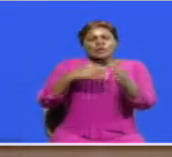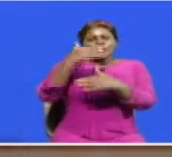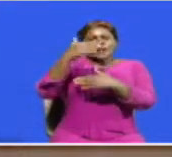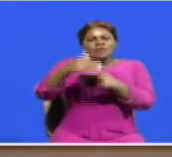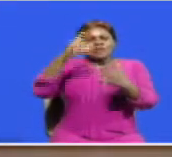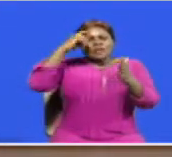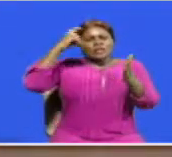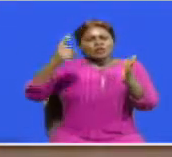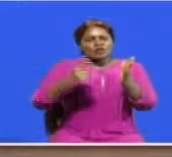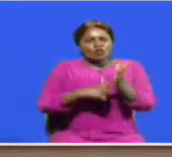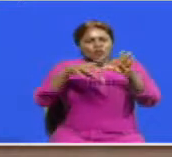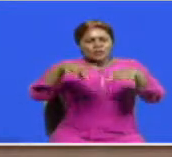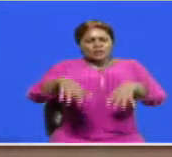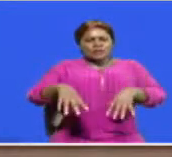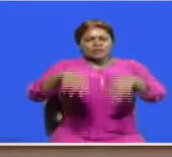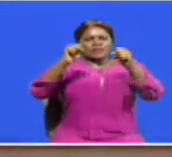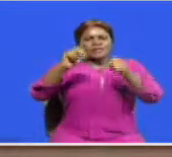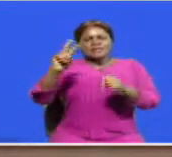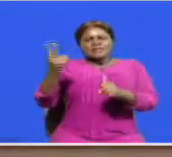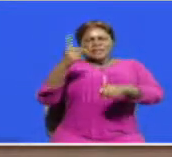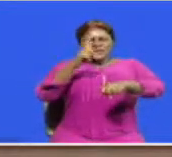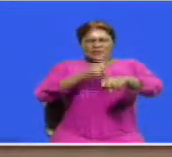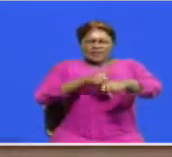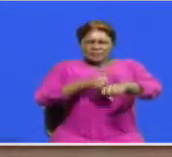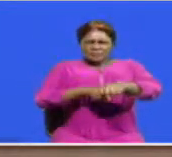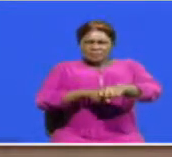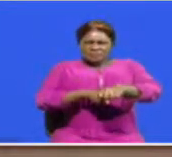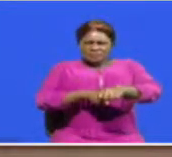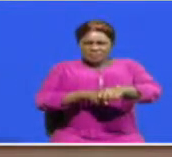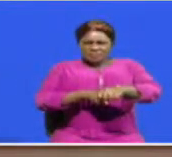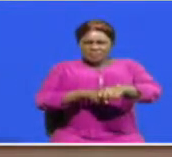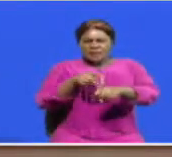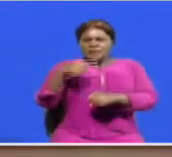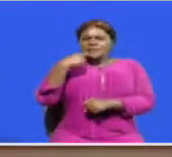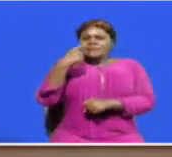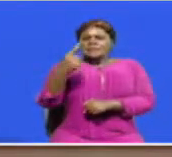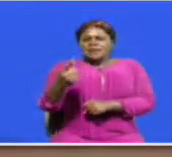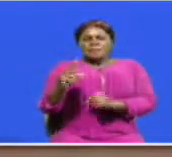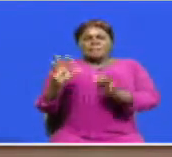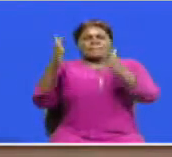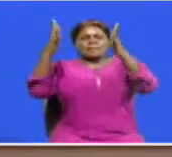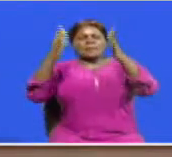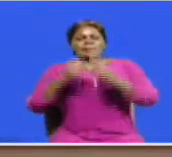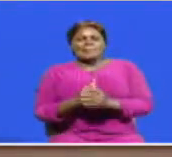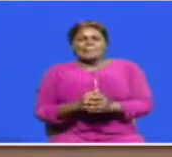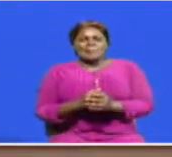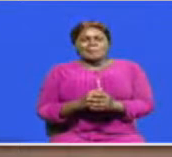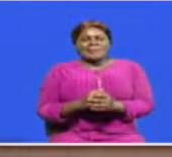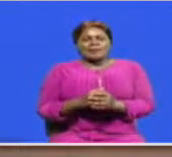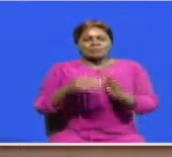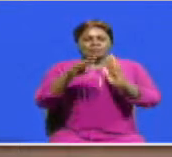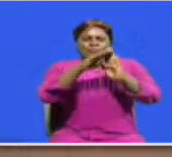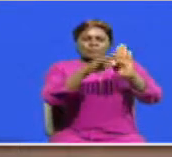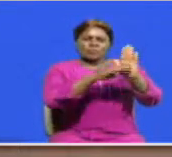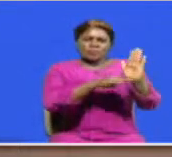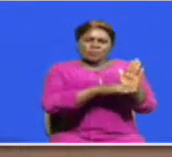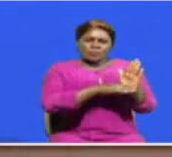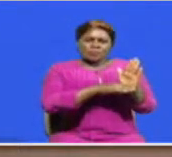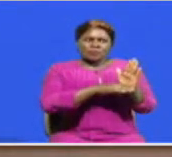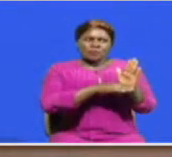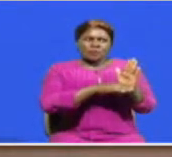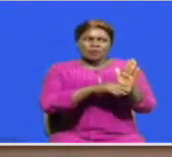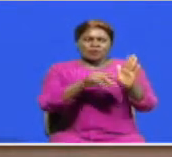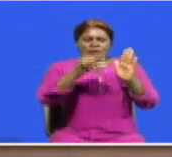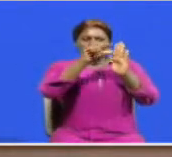ya kuchaguliwa kuwa mwenyekiti kwa mara ya pili mfululizo, Ochome aidha amepongeza hoja kuhusu taratibu mpya wa kuwapa